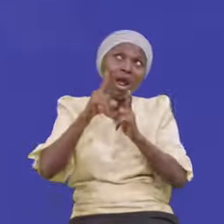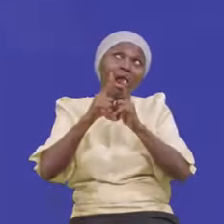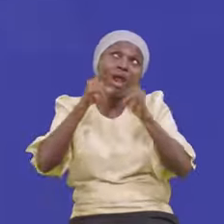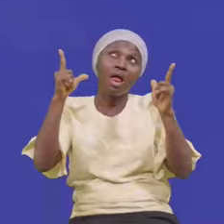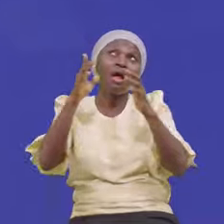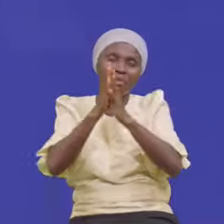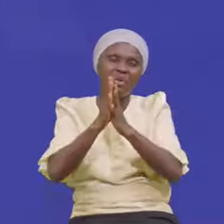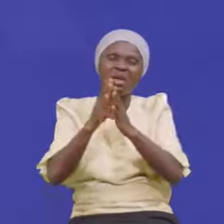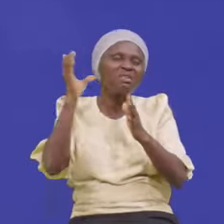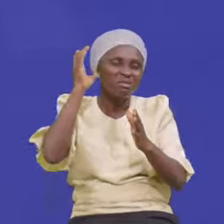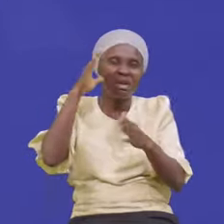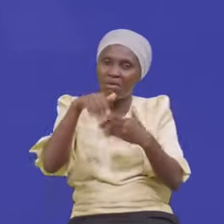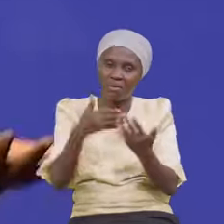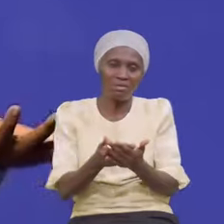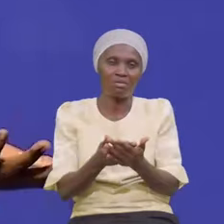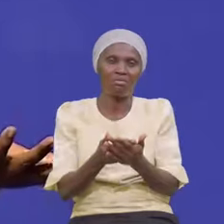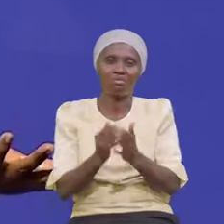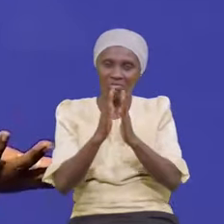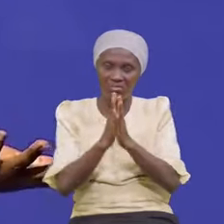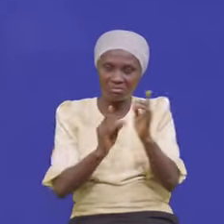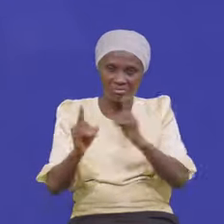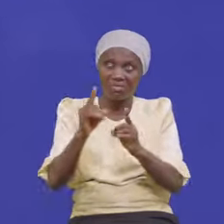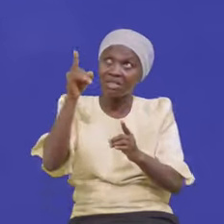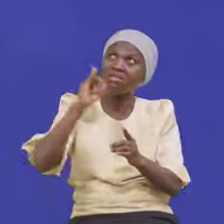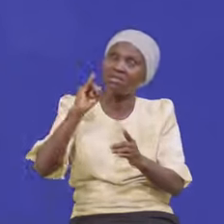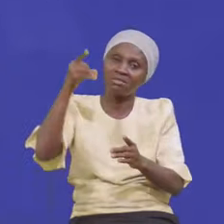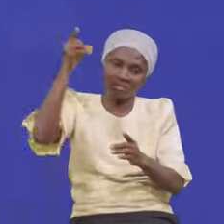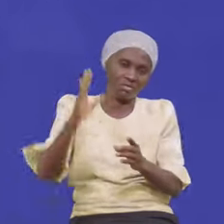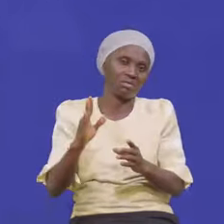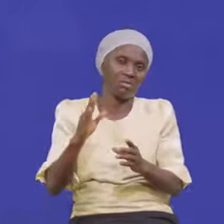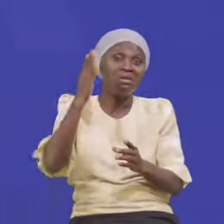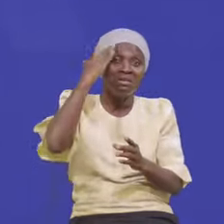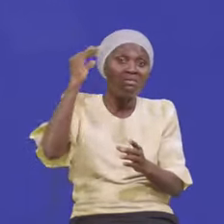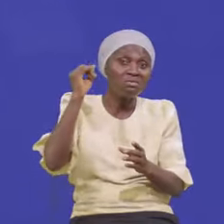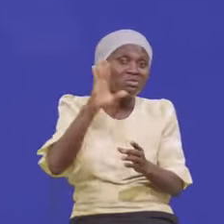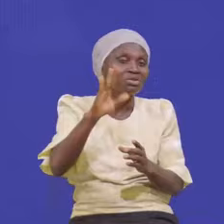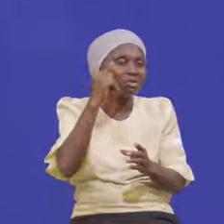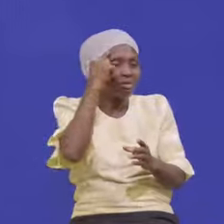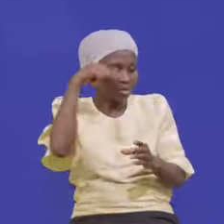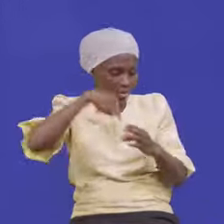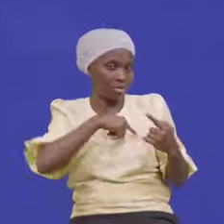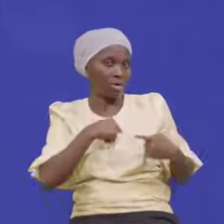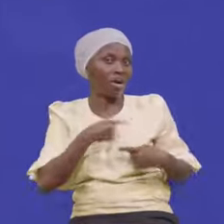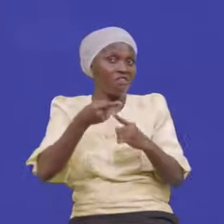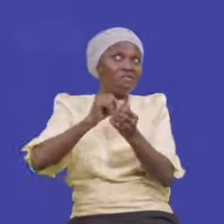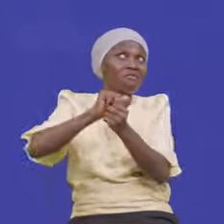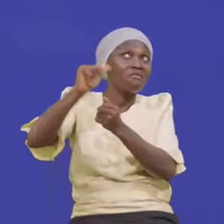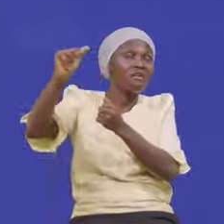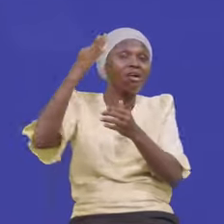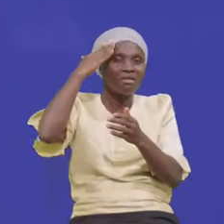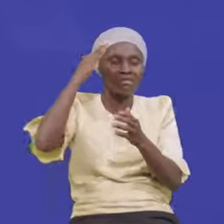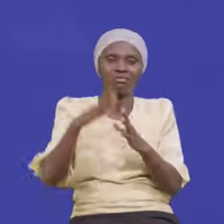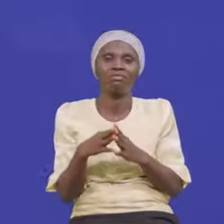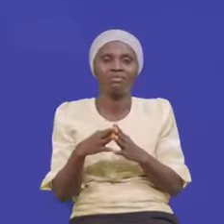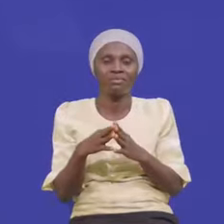prayer. ఆయన గంభీరమైన ప్రార్థనలు ఆలకిస్తారు. He is God. ఆయన దేవుడు. He knows your thoughts from afar. ఆయన దూరము నుంచే